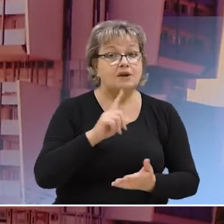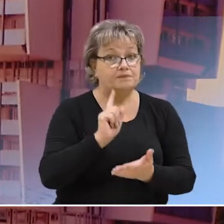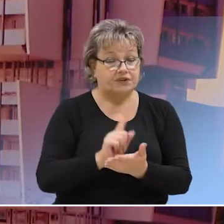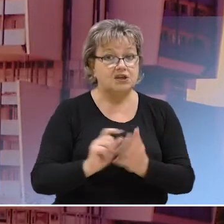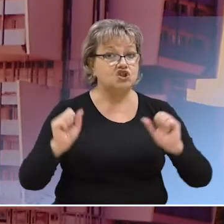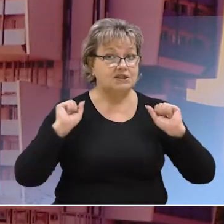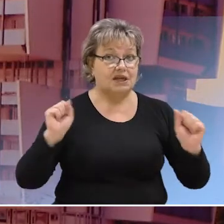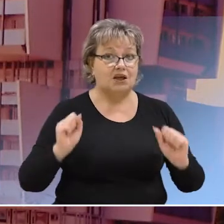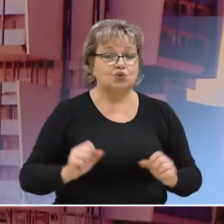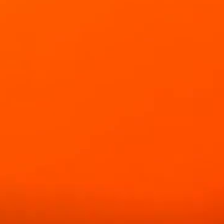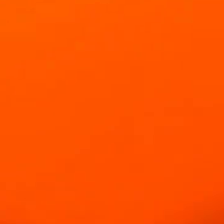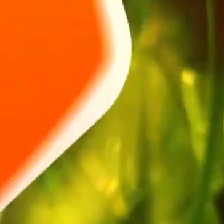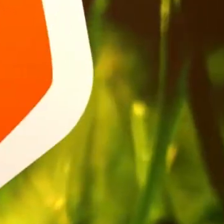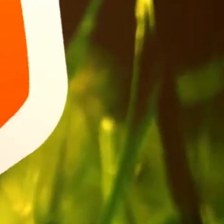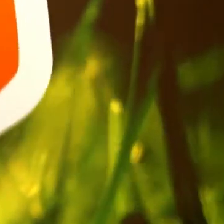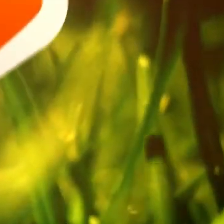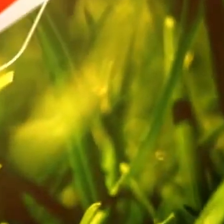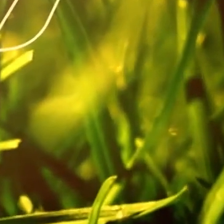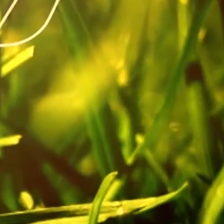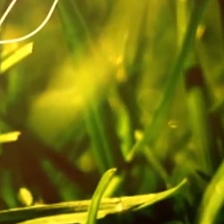важное, конечно же, зарядку.